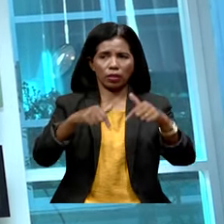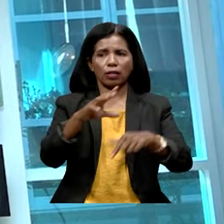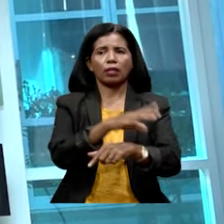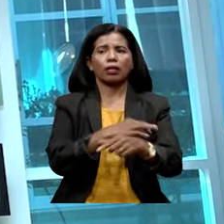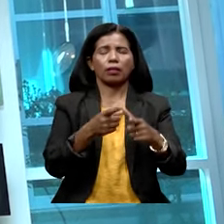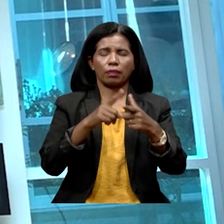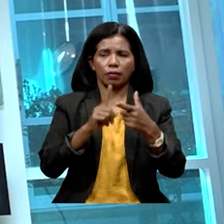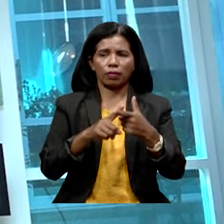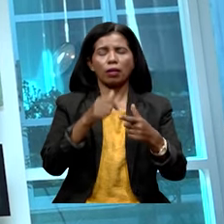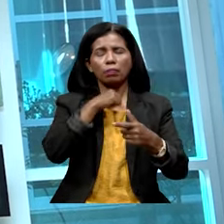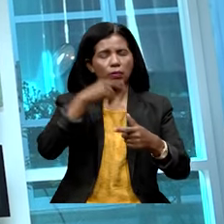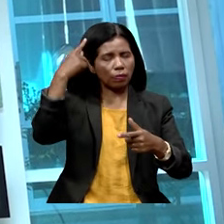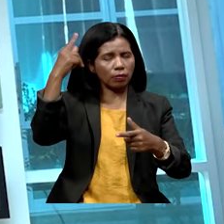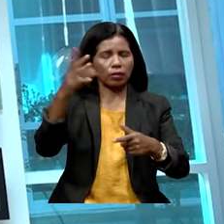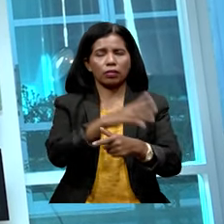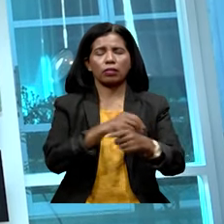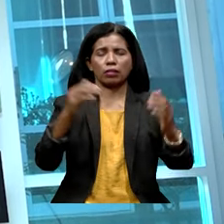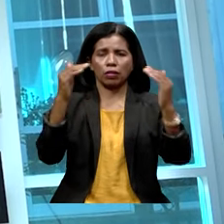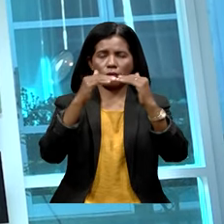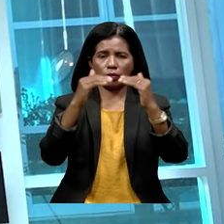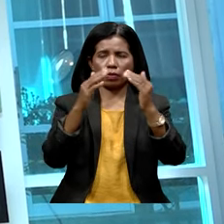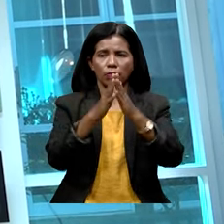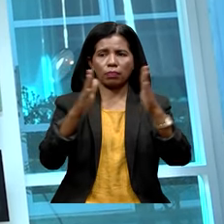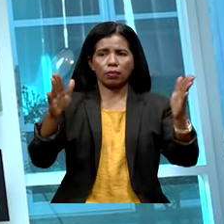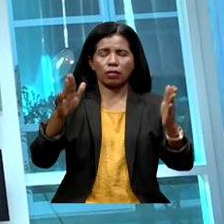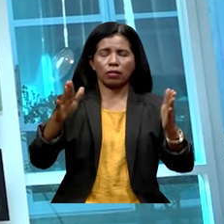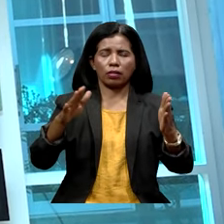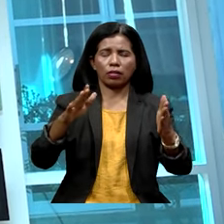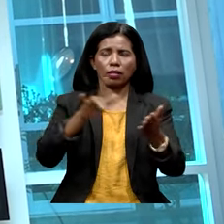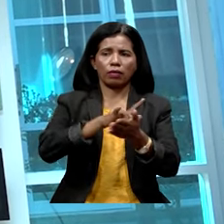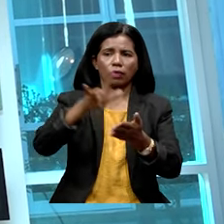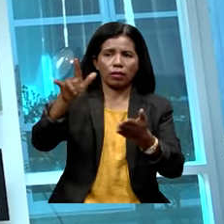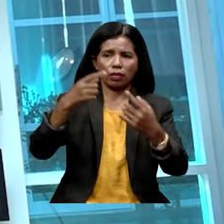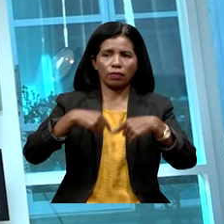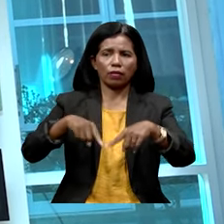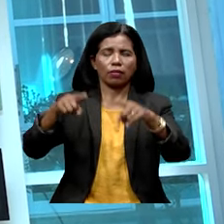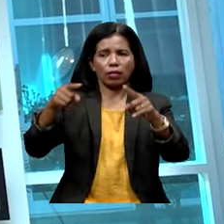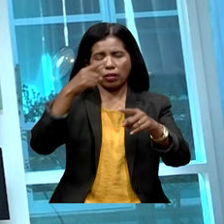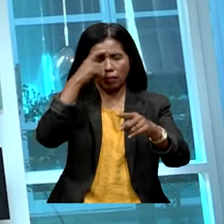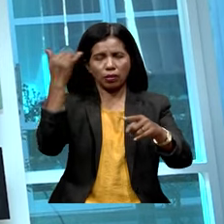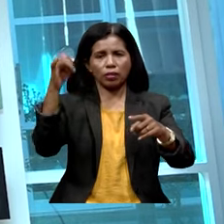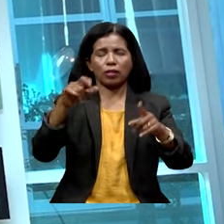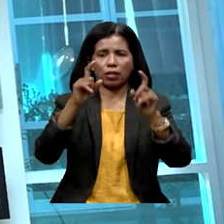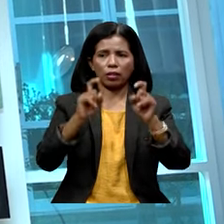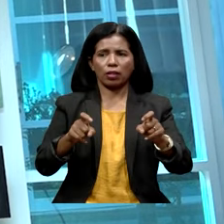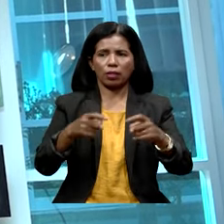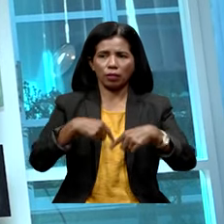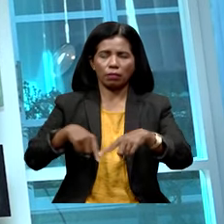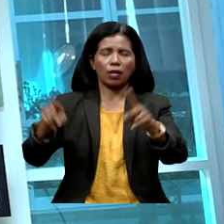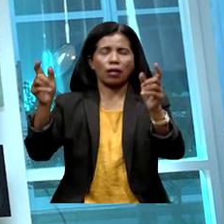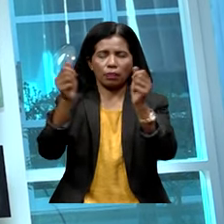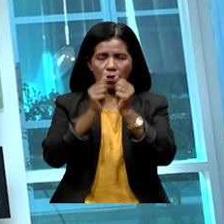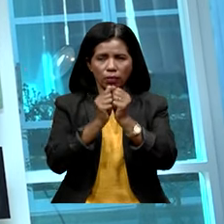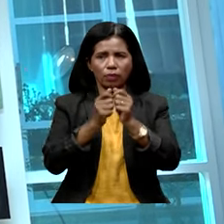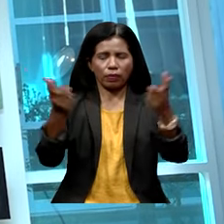normalmente am papa se halo konferensi iha avia un leten iha, kuando filo falona ba. Tama nemak sihir tengki, ba mai hamutuk filo